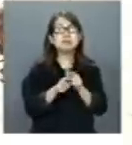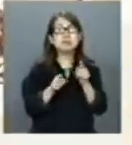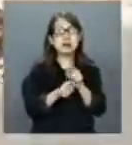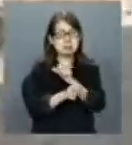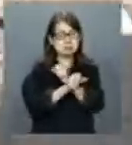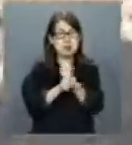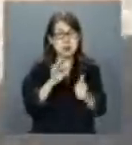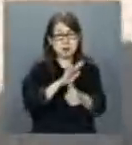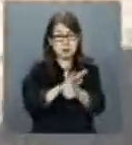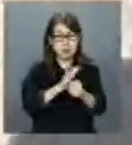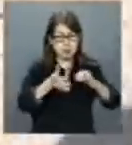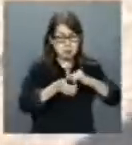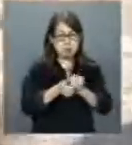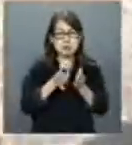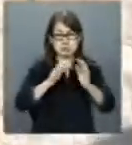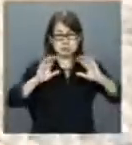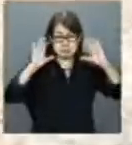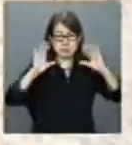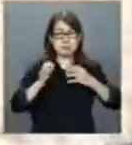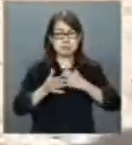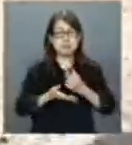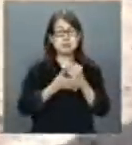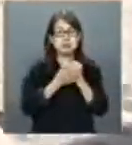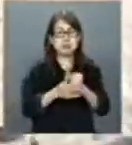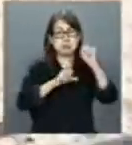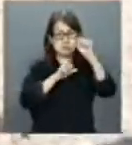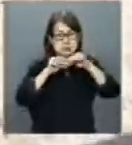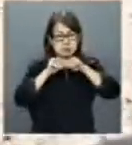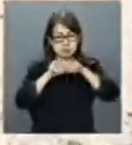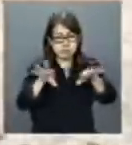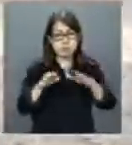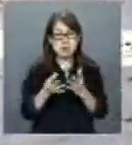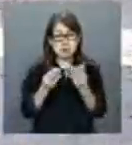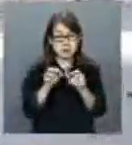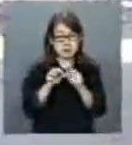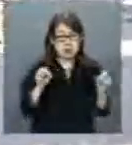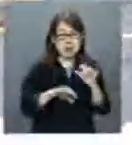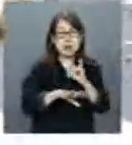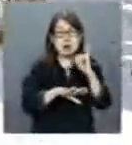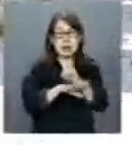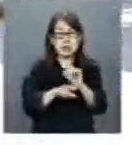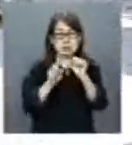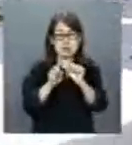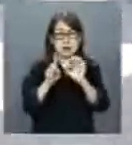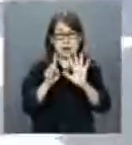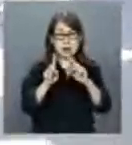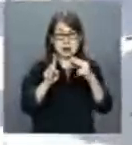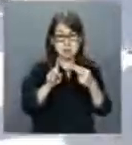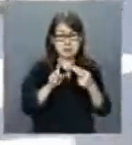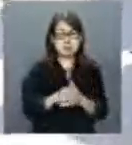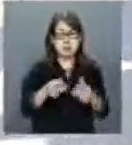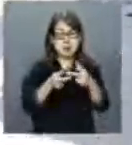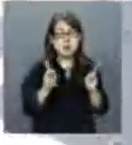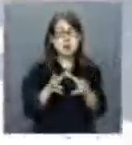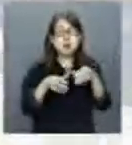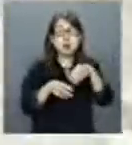ภาครัฐผลักดันให้มีการประกาศให้พื้นที่ 150,000 ไร่บริเวณเกาะทะลุอ่าวแม่ลำพึงและอ่าวบางเบิด